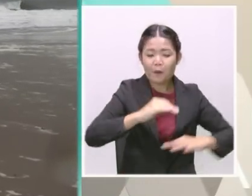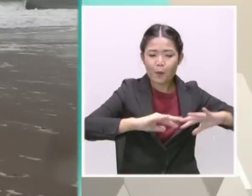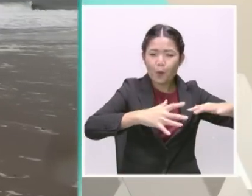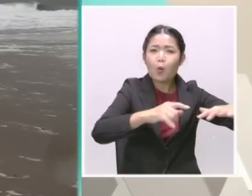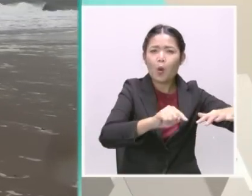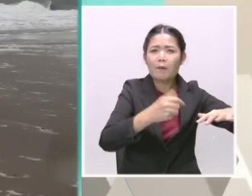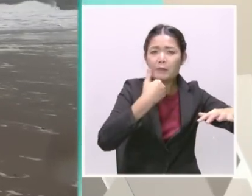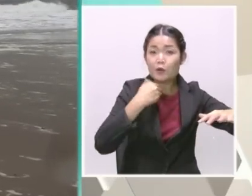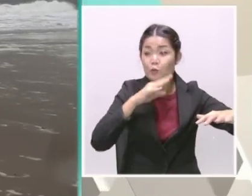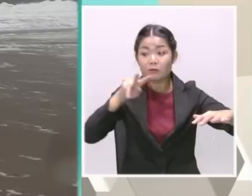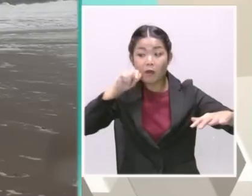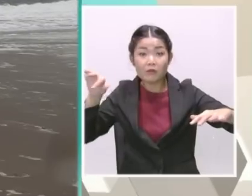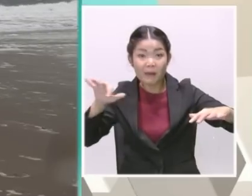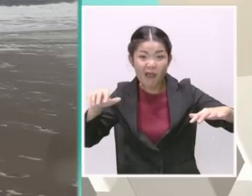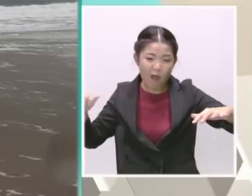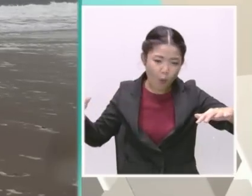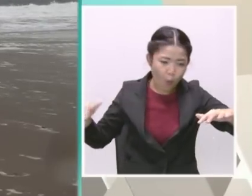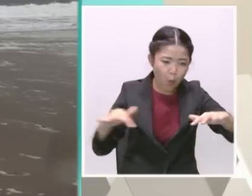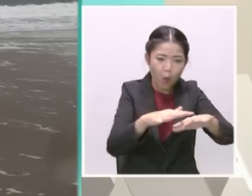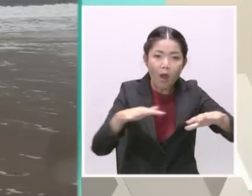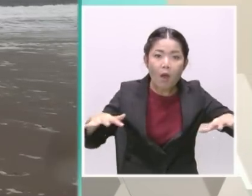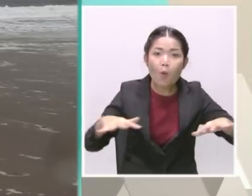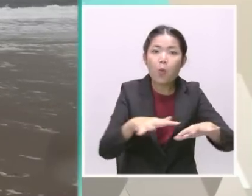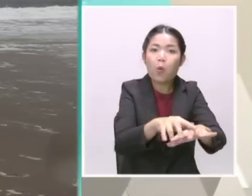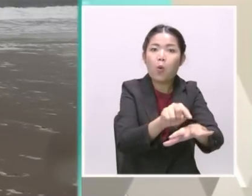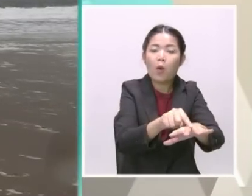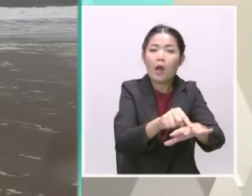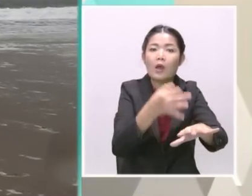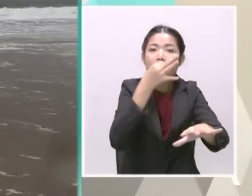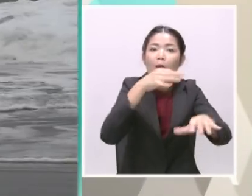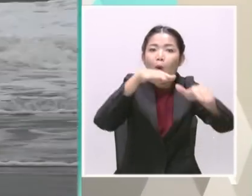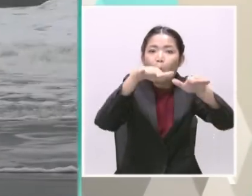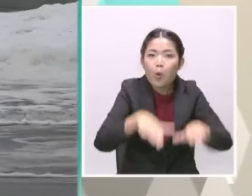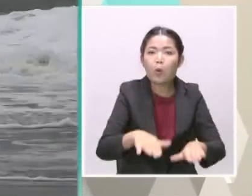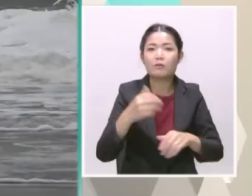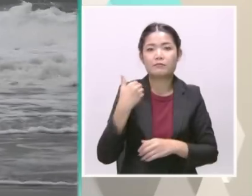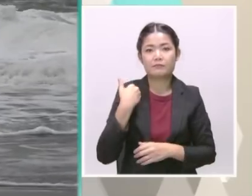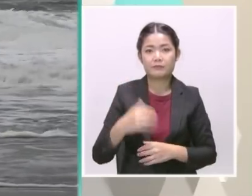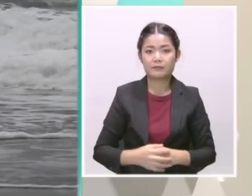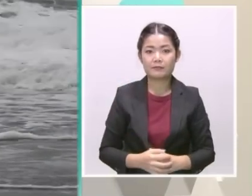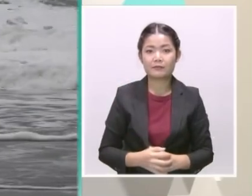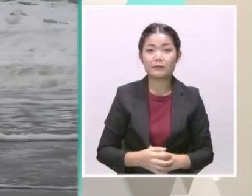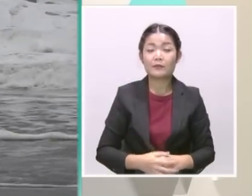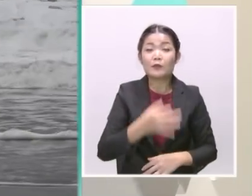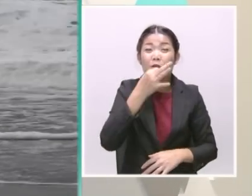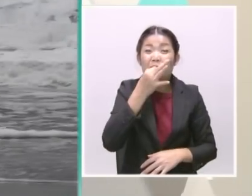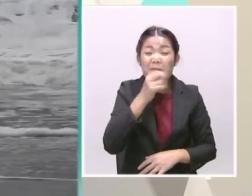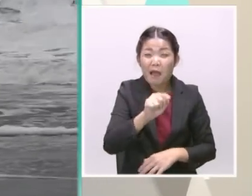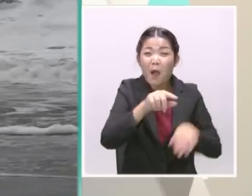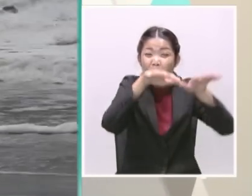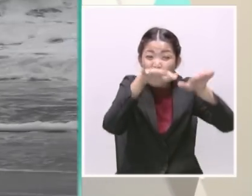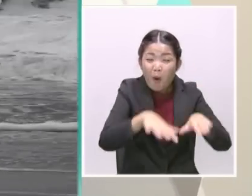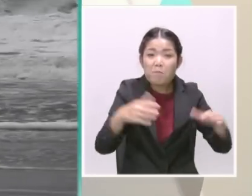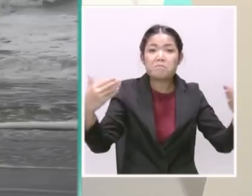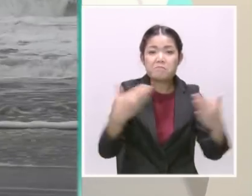เค็มในระดับเลยแต่ถ้าน้จืดมมาเยๆ ความเค็มมัจะลดหบเลยซึเพราคามเค็เปลี่ยนชับพร